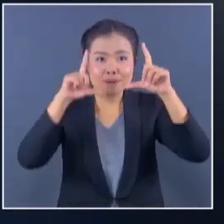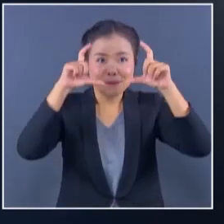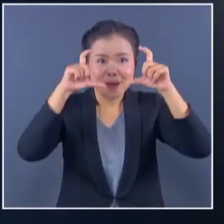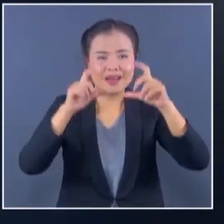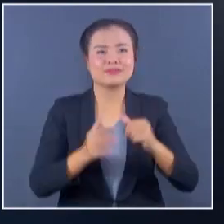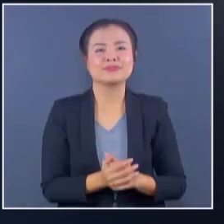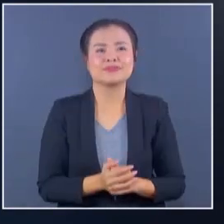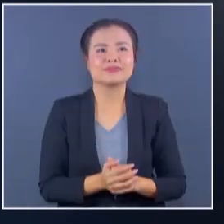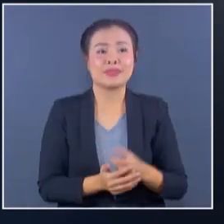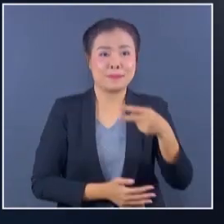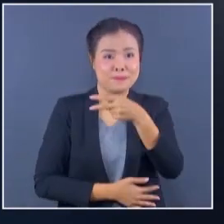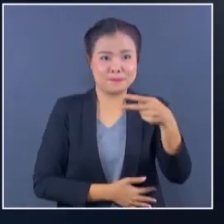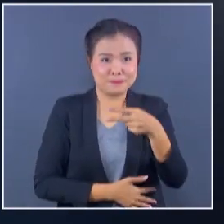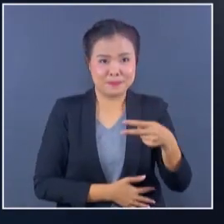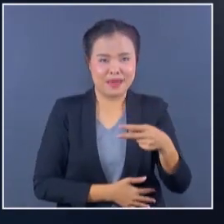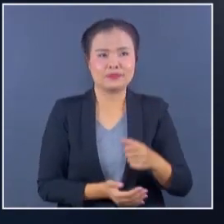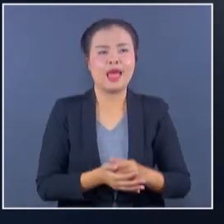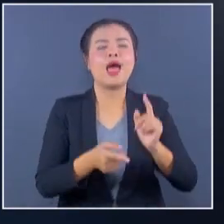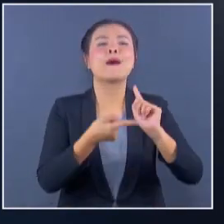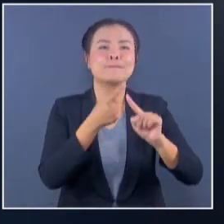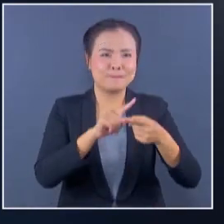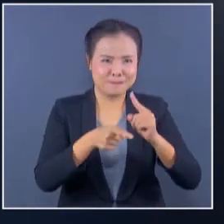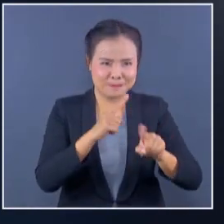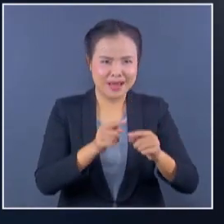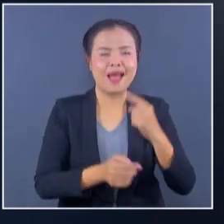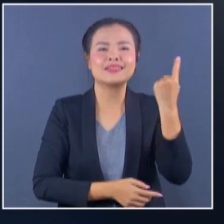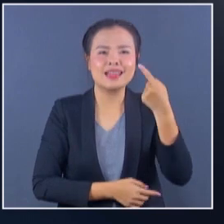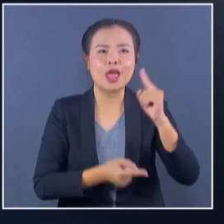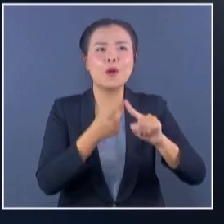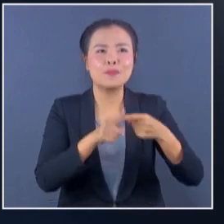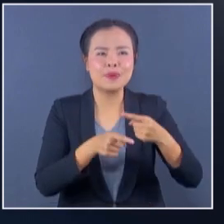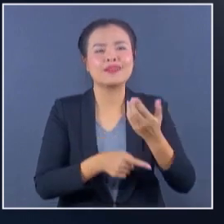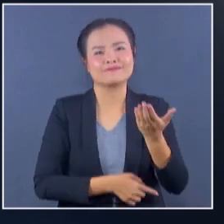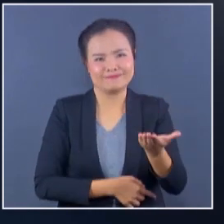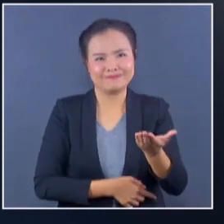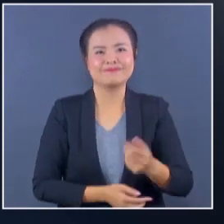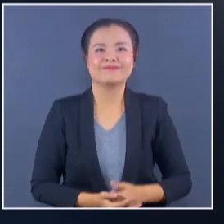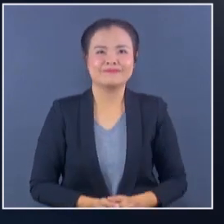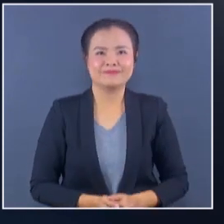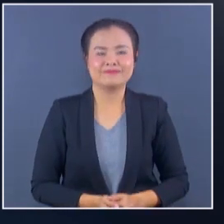ภาพร้อมกับเขียนข้อความบอกว่าเพื่อนกันนะครับมาเที่ยวเป็นเพื่อนคุณนายอ้ําครับ